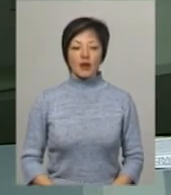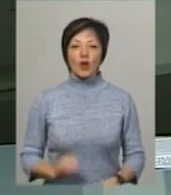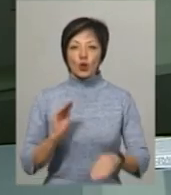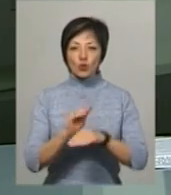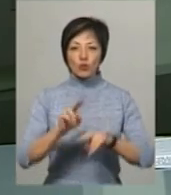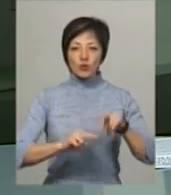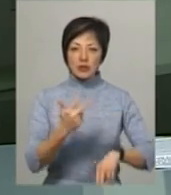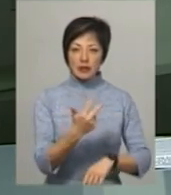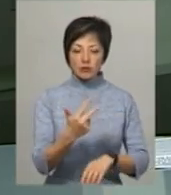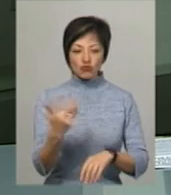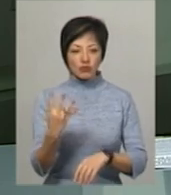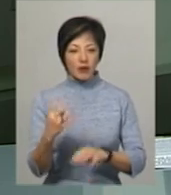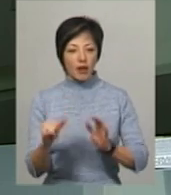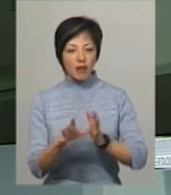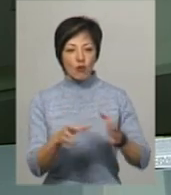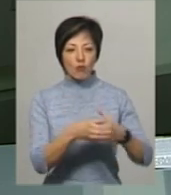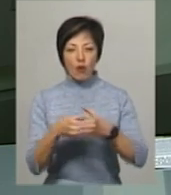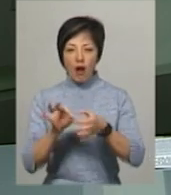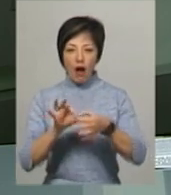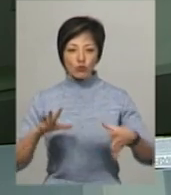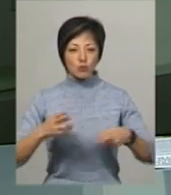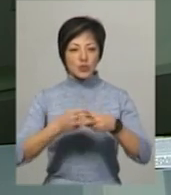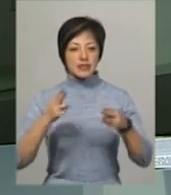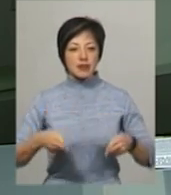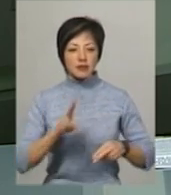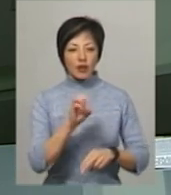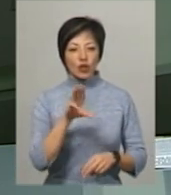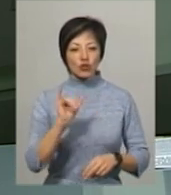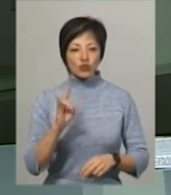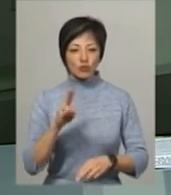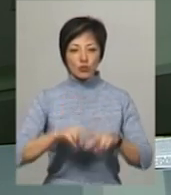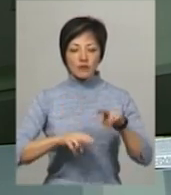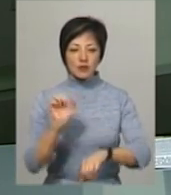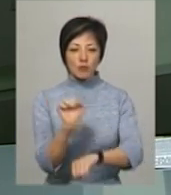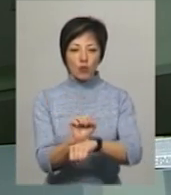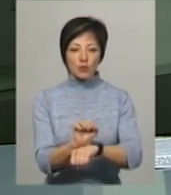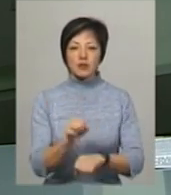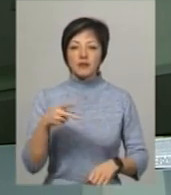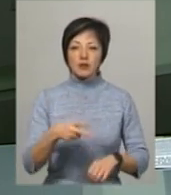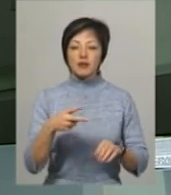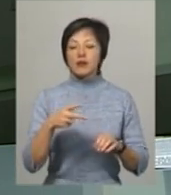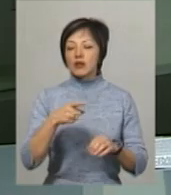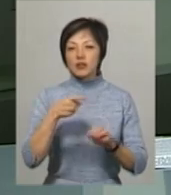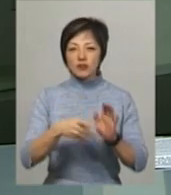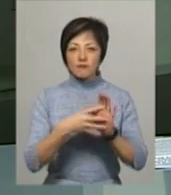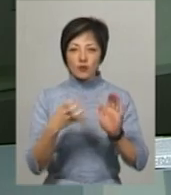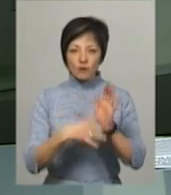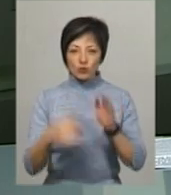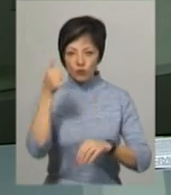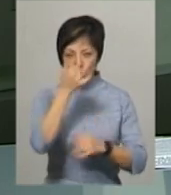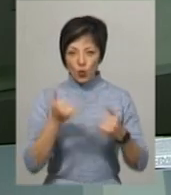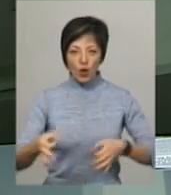Добудову третього та четвертого енергоблоків атомної станції в Нетішині, будівництво яких заморозили в 90-му році через мораторій,